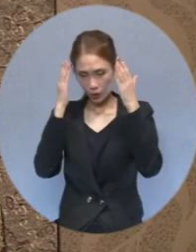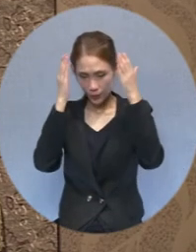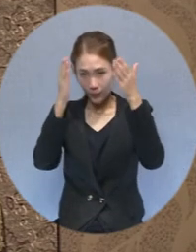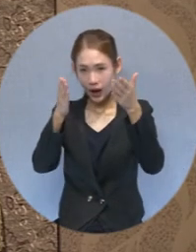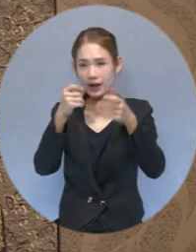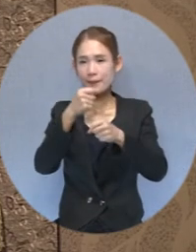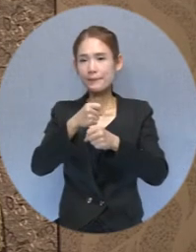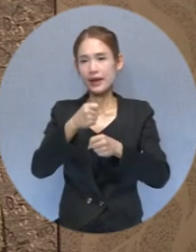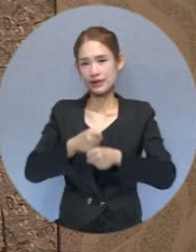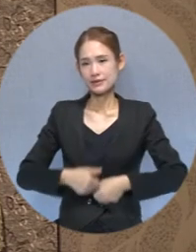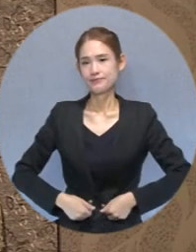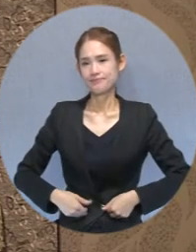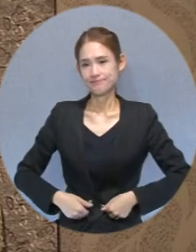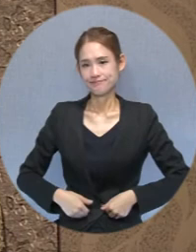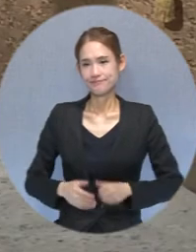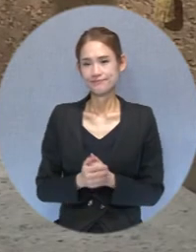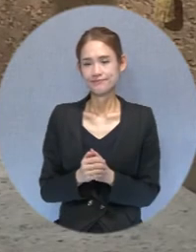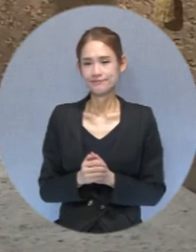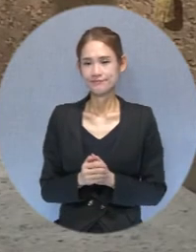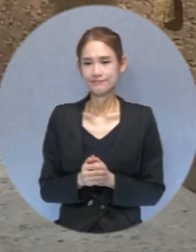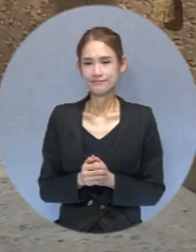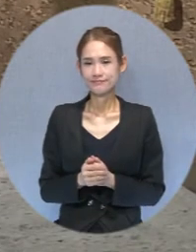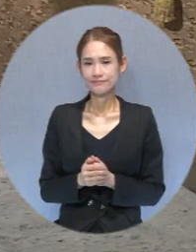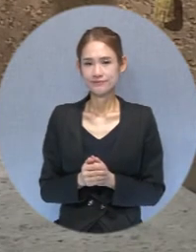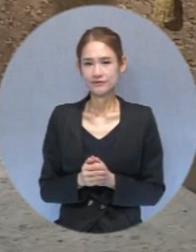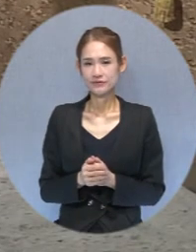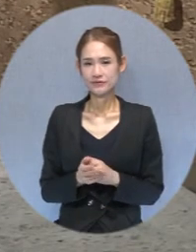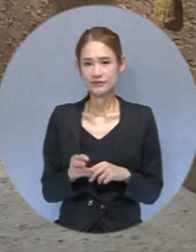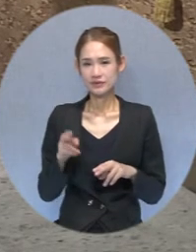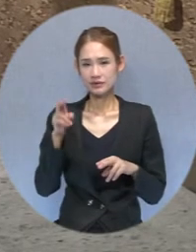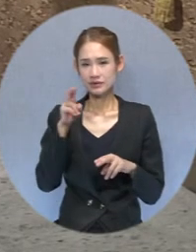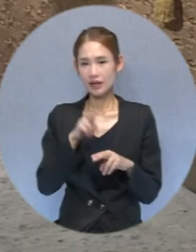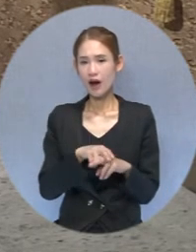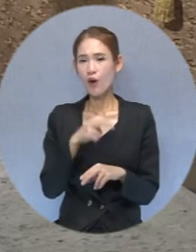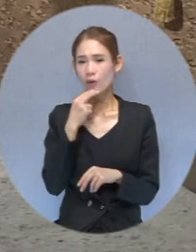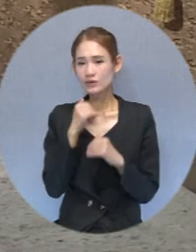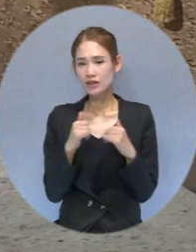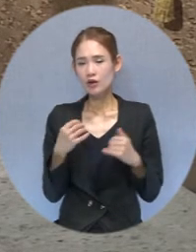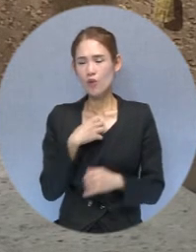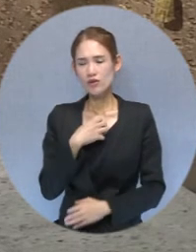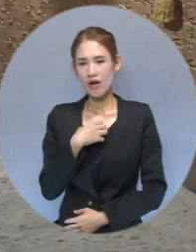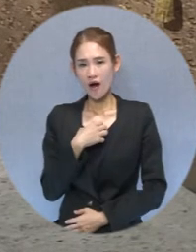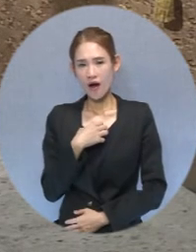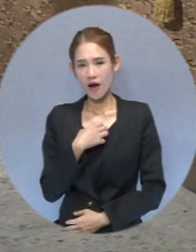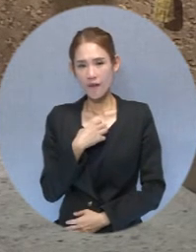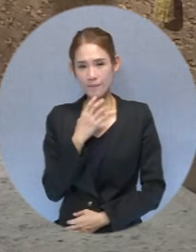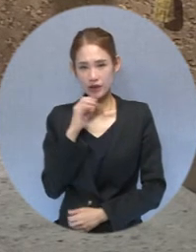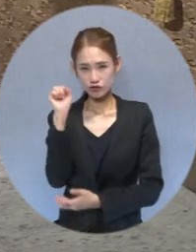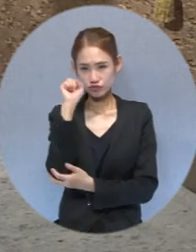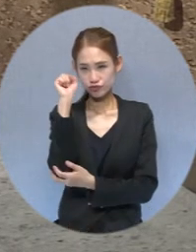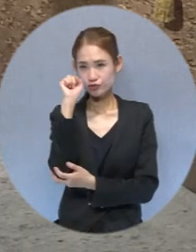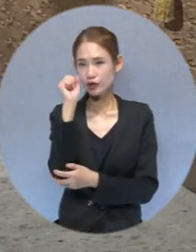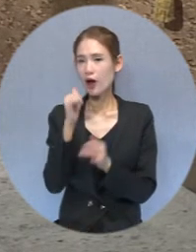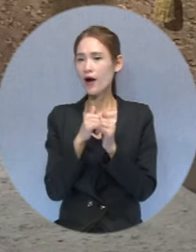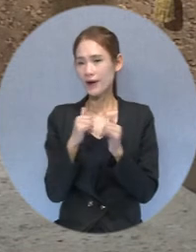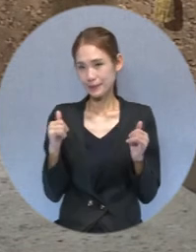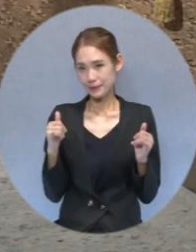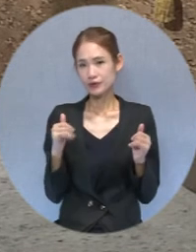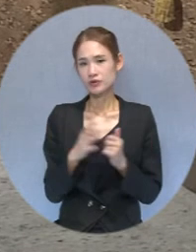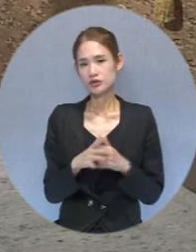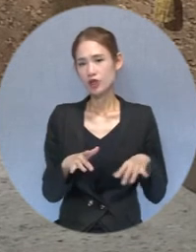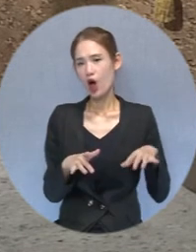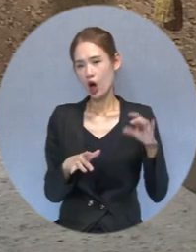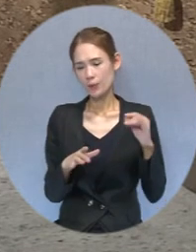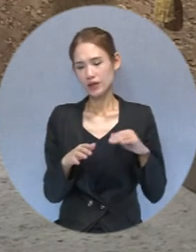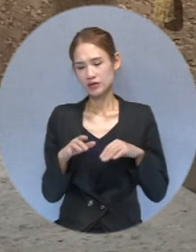나갈 필요성은 있다고 생각을 합니다. 네, 그러니까 이게 타고 있지 않은 사람들에게 위협적일 뿐만 아니라 사실 그 운전하시는 분들도 이게